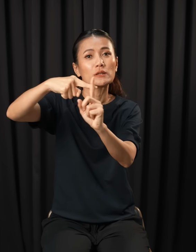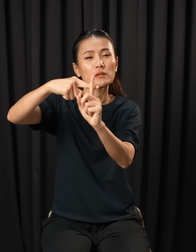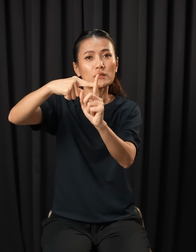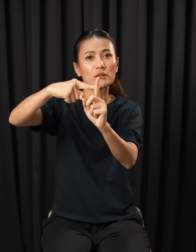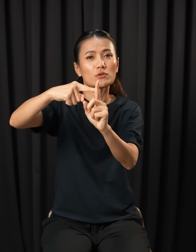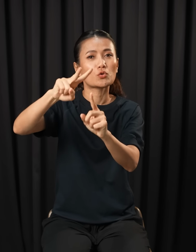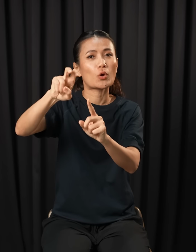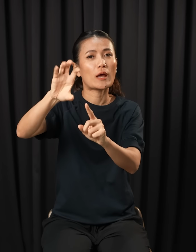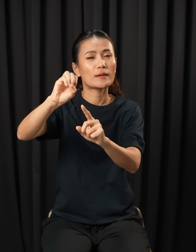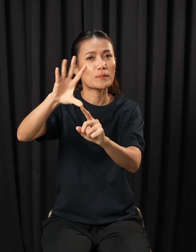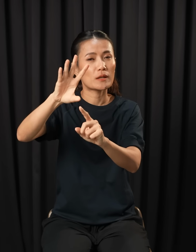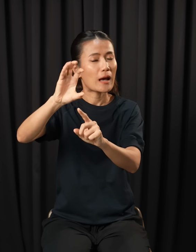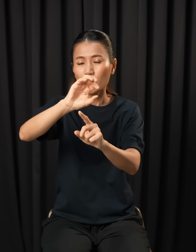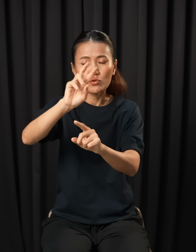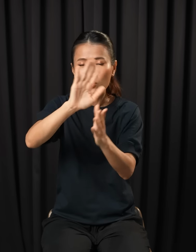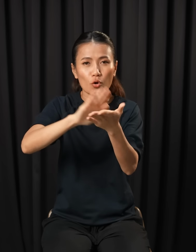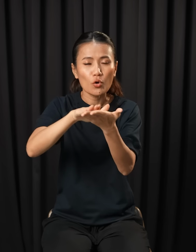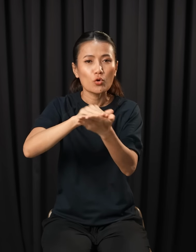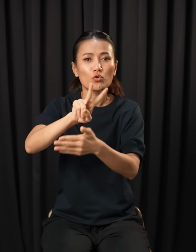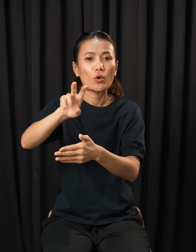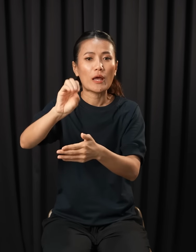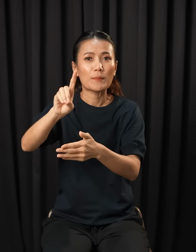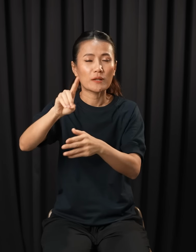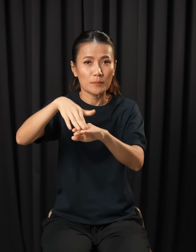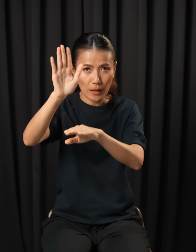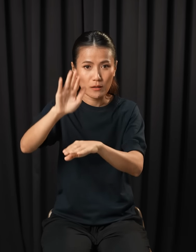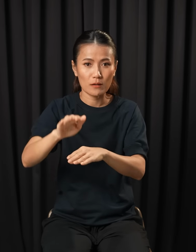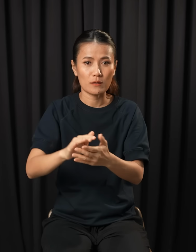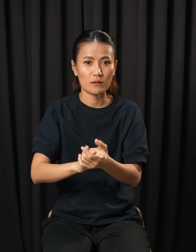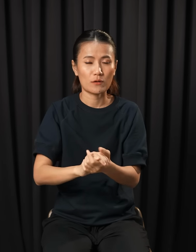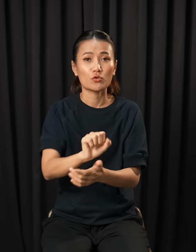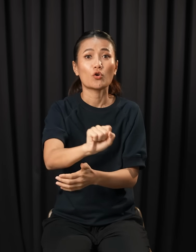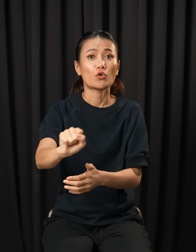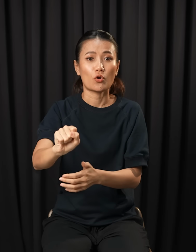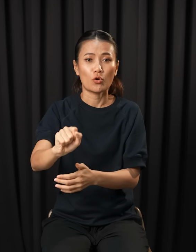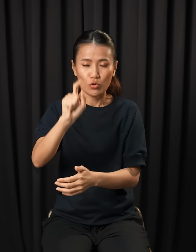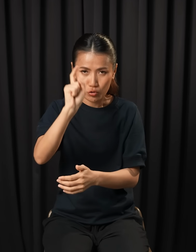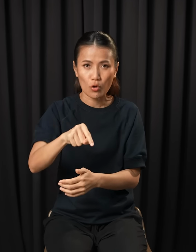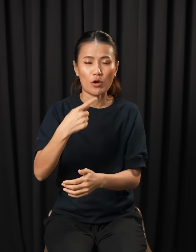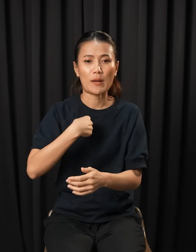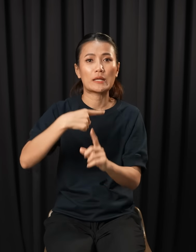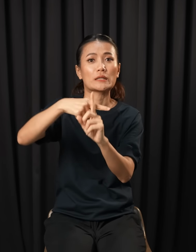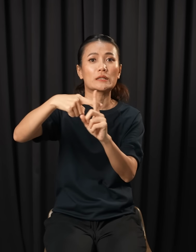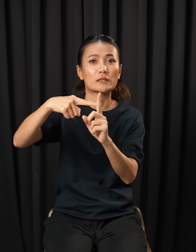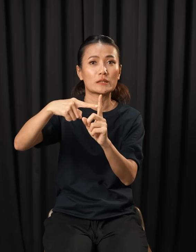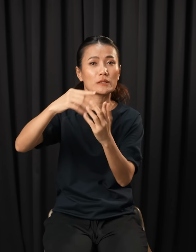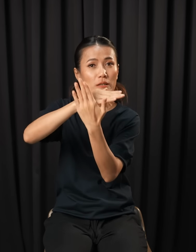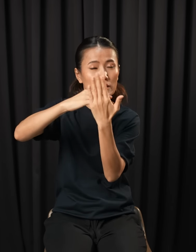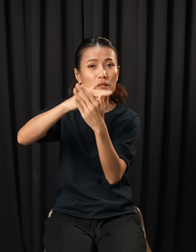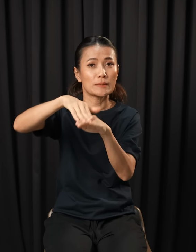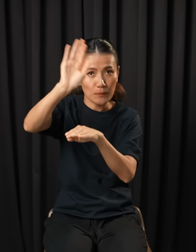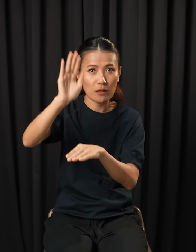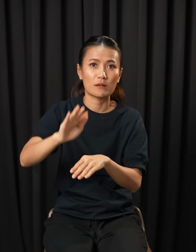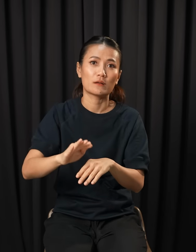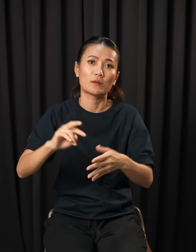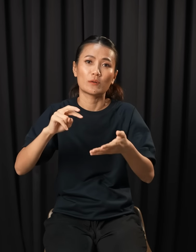าผู้แทนได ้ เกินกึ่งหนึ่ง คือ251ใช่ไหมความหมาย คือถ้า สภาล่างเนาะไม่ใช่รัฐสภา ไม่เอ